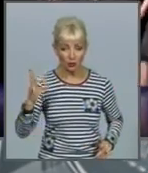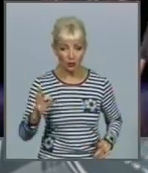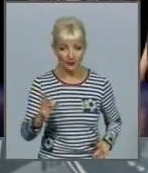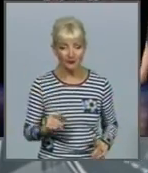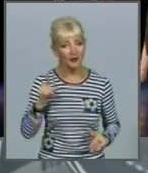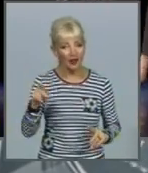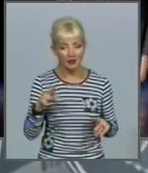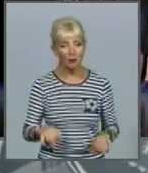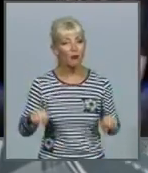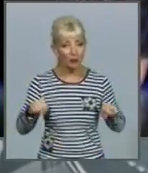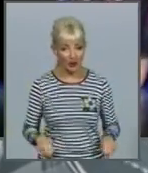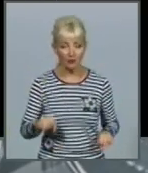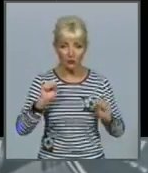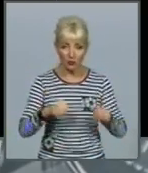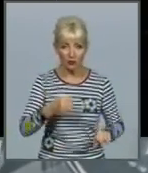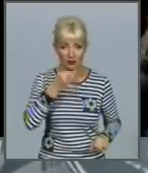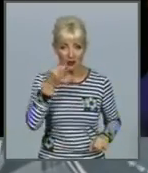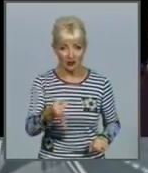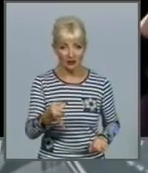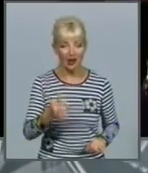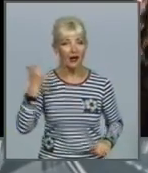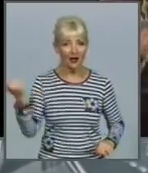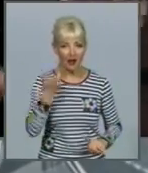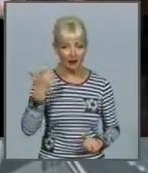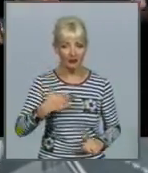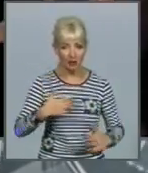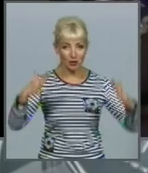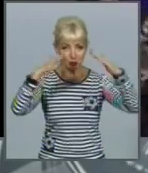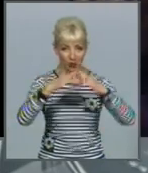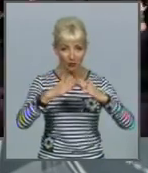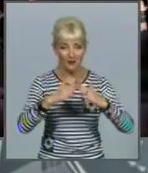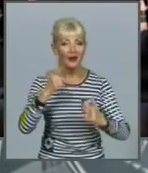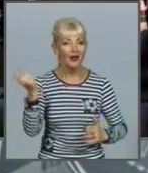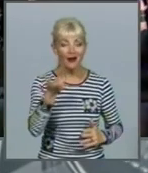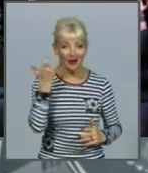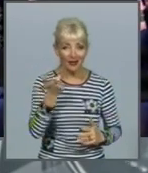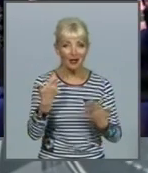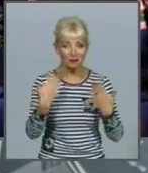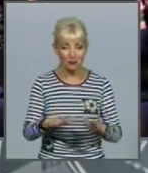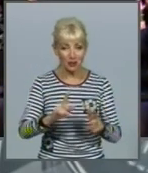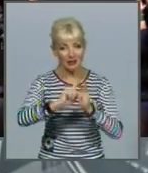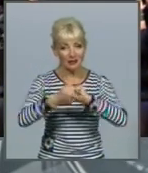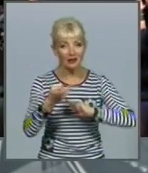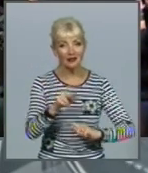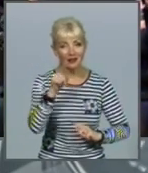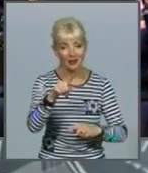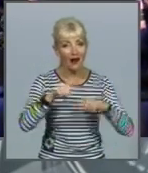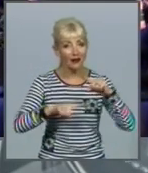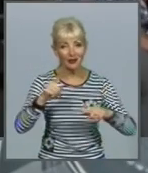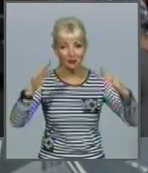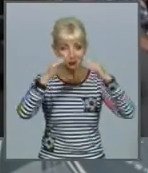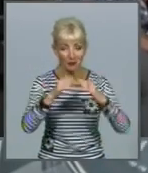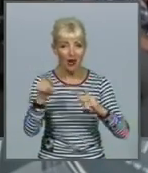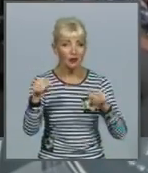Вони по праву можуть сказати «Харків – наш дім», бо перша столиця України вже стала для них рідною домівкою. Вони тут живуть,